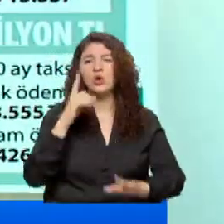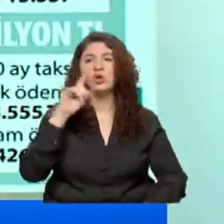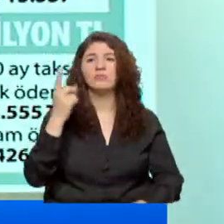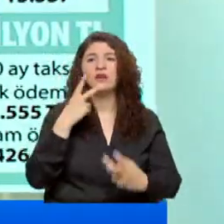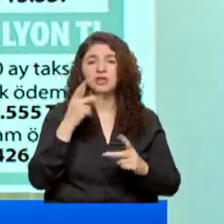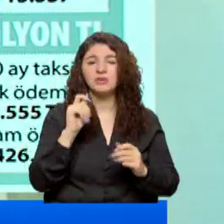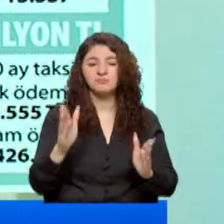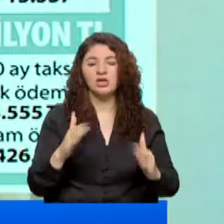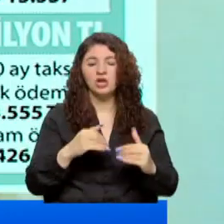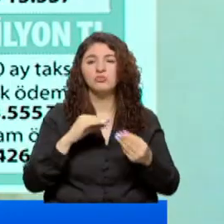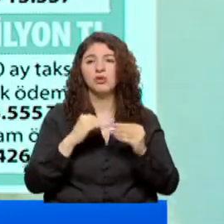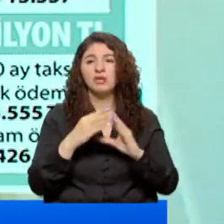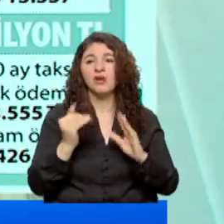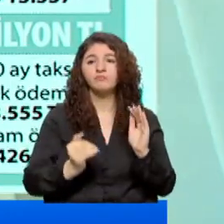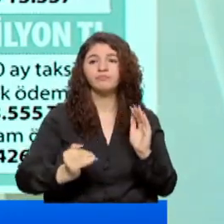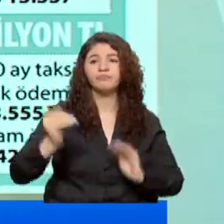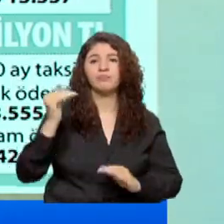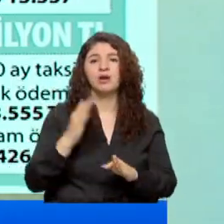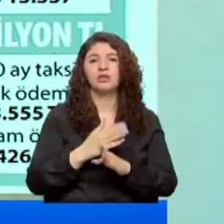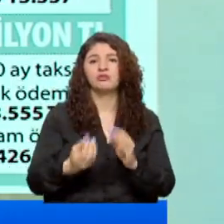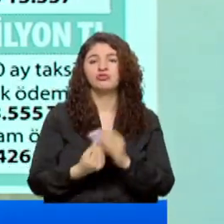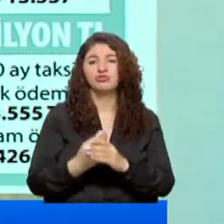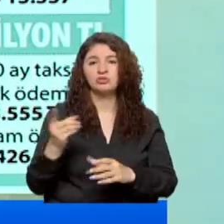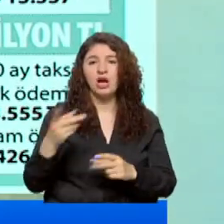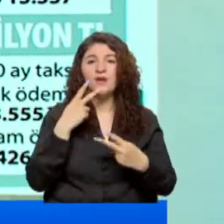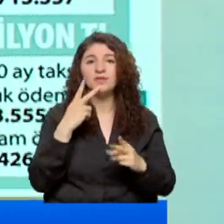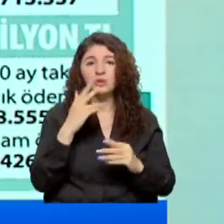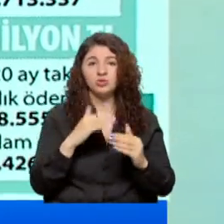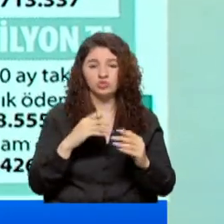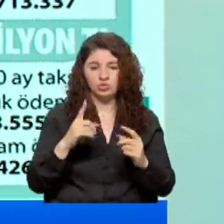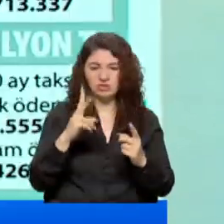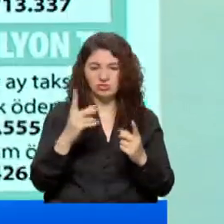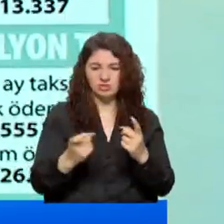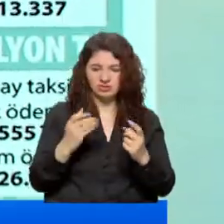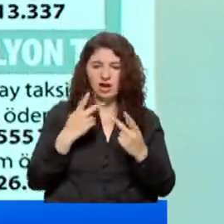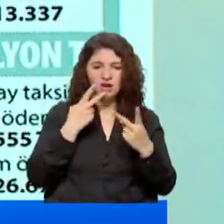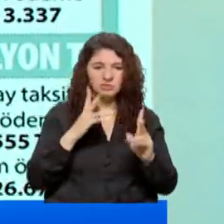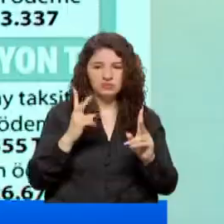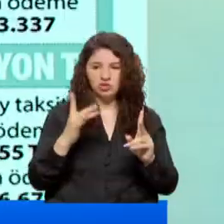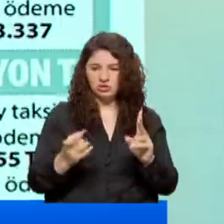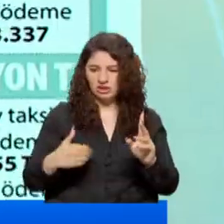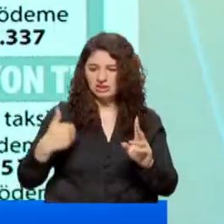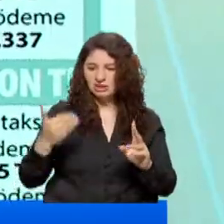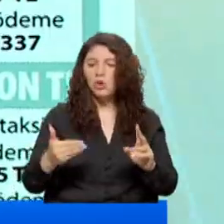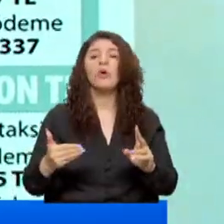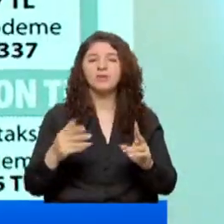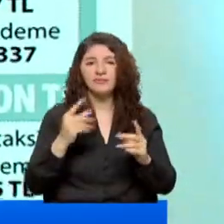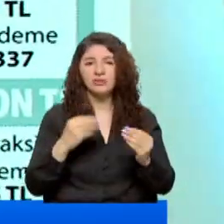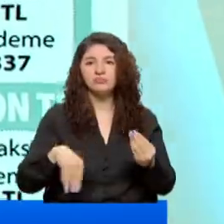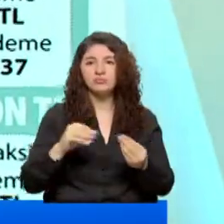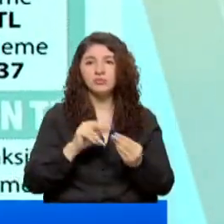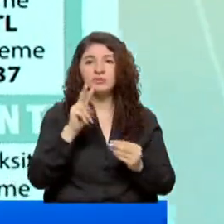hükümetin açıkladığı paket sorunları daha da artışına kapı araladı açıklamanın üstünden 24 saat geçmeden fiyatlar arttı